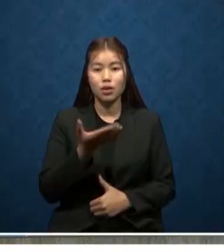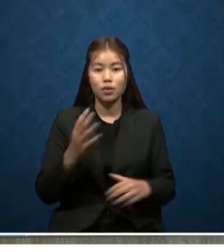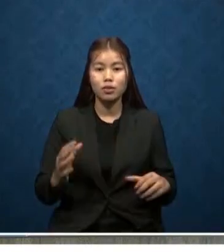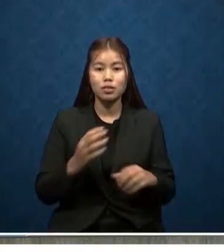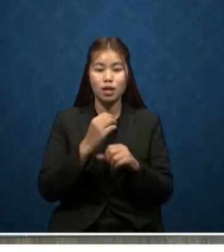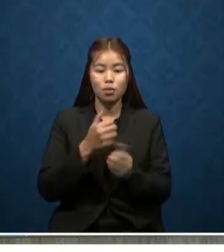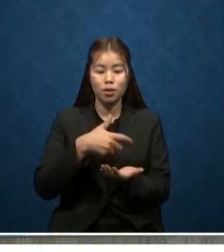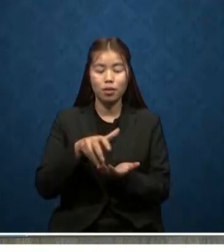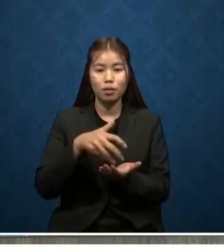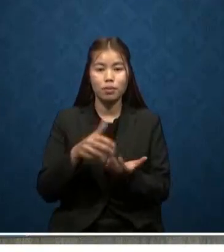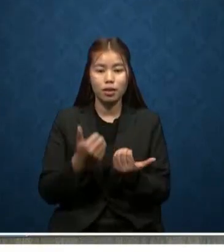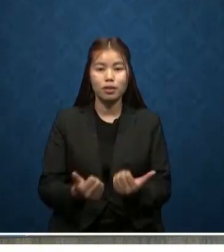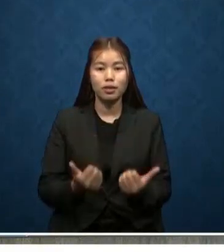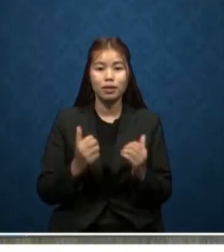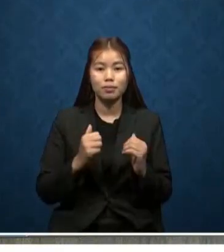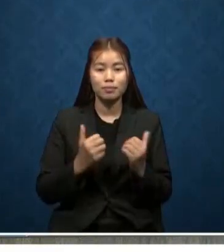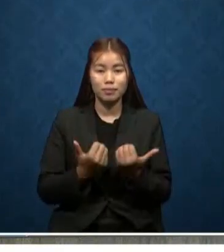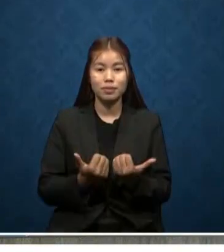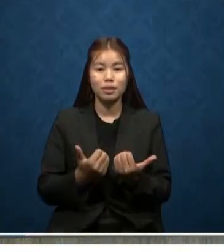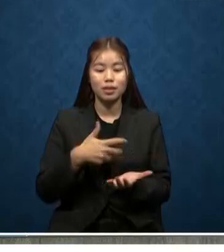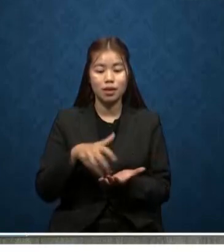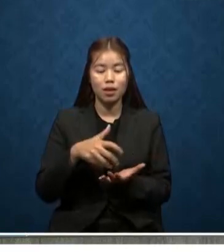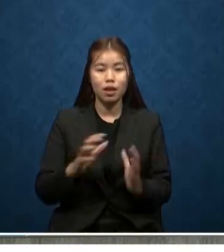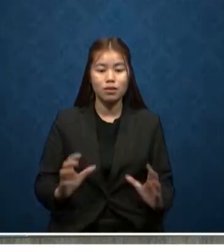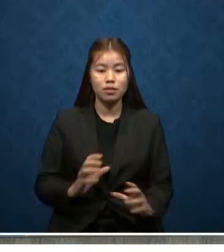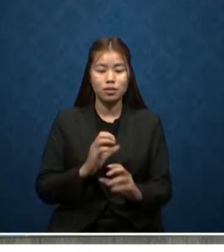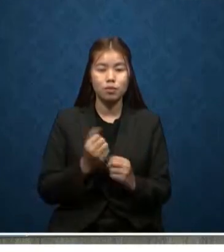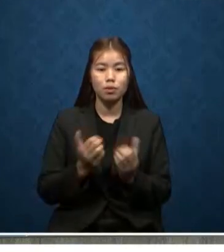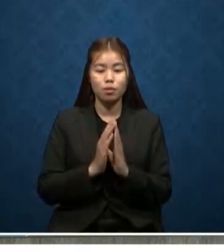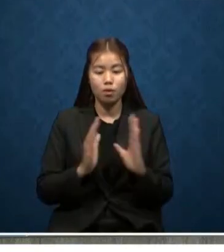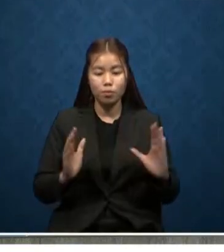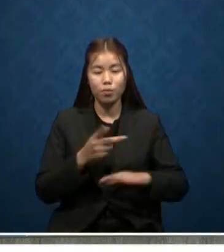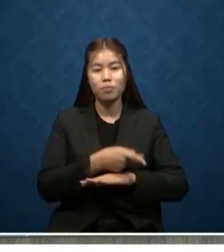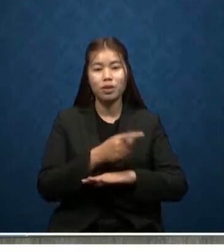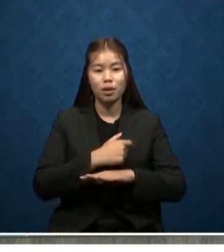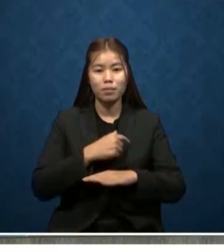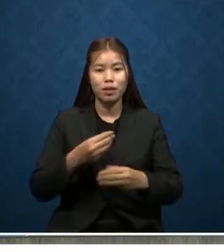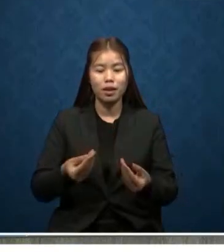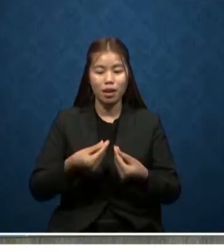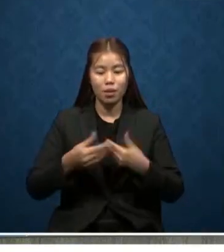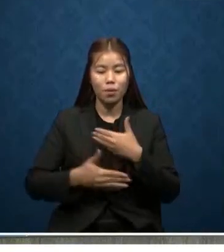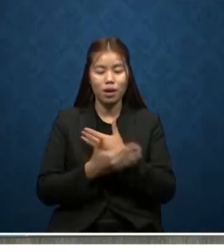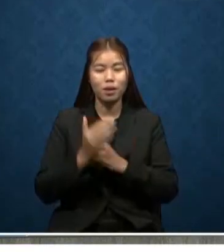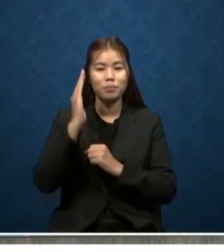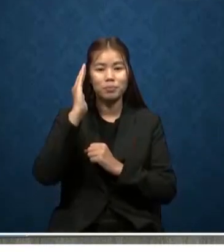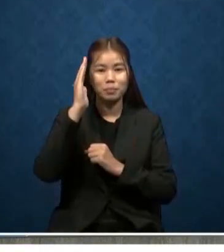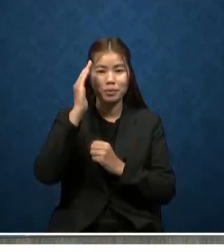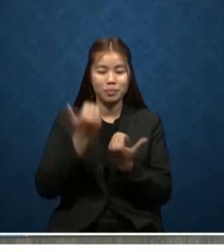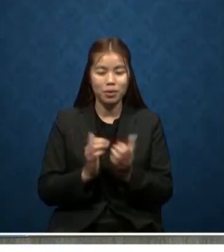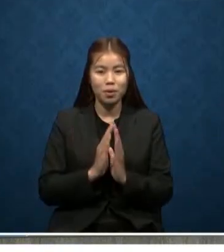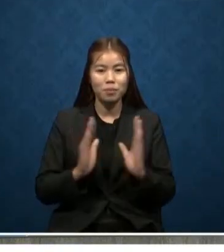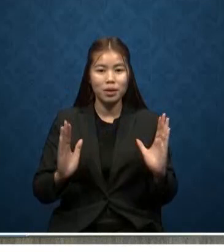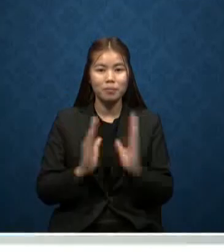การอภิปรายแต่เพียงเท่านี้ก็ขอขอบขอบพระคุณท่านประธานที่ให้โอกาสกับผมได้ปปายครับขอบพระคุณครับ